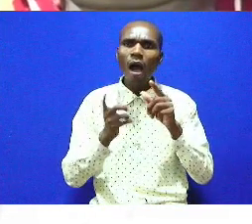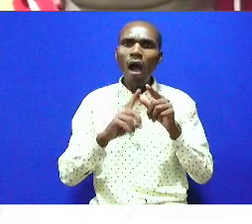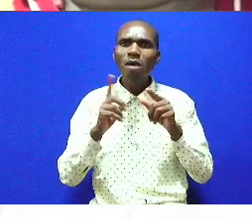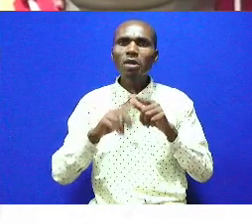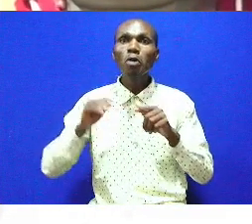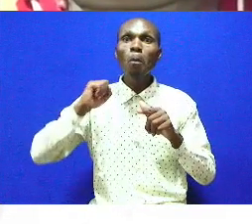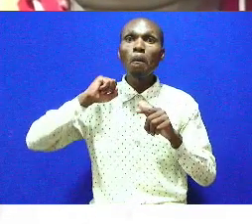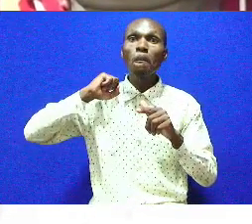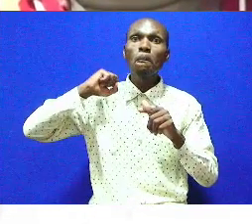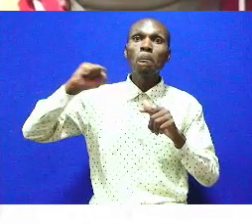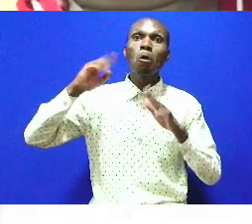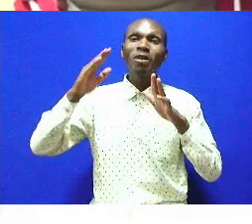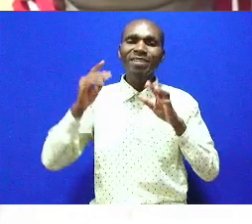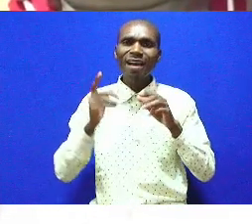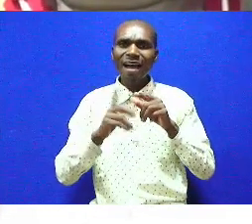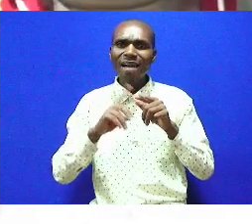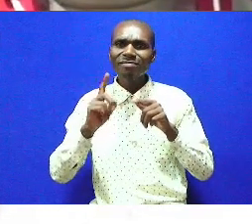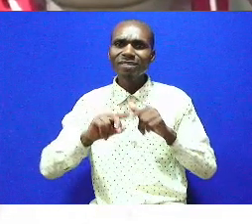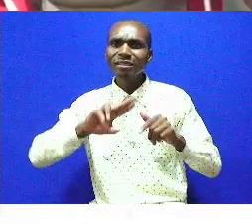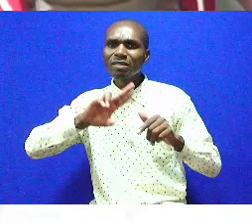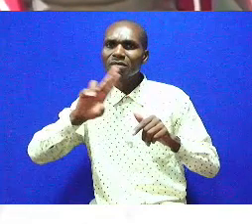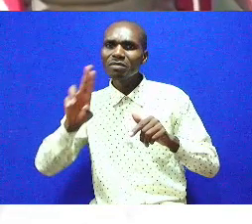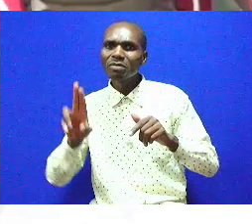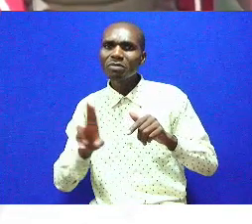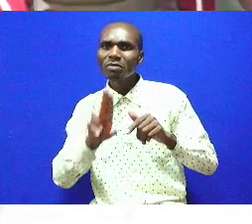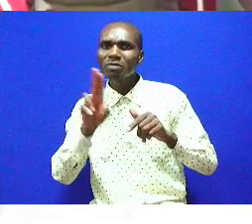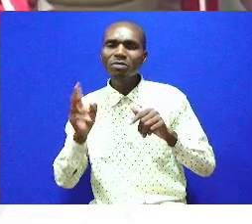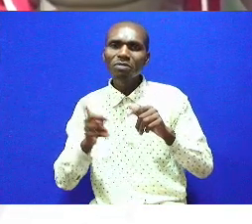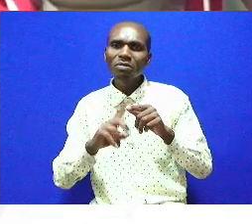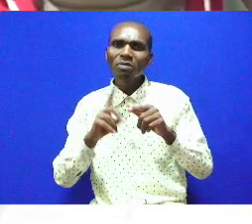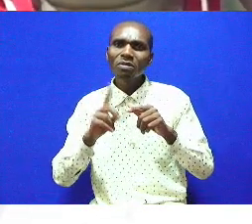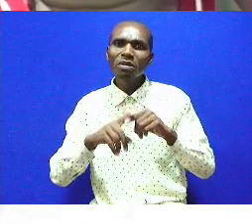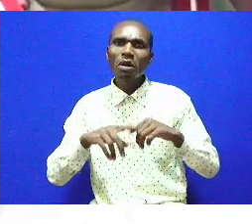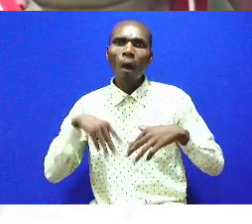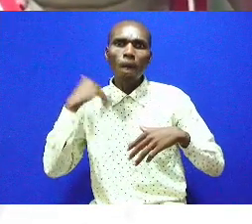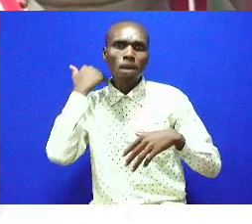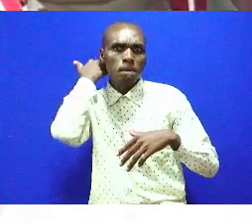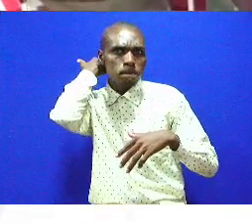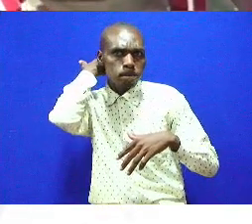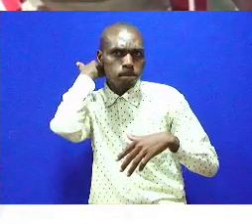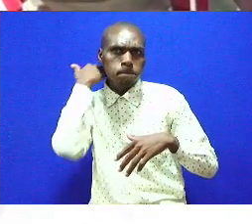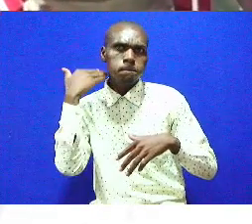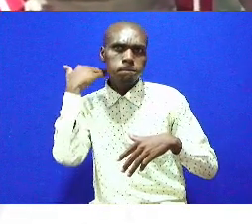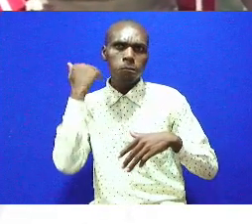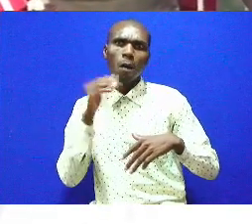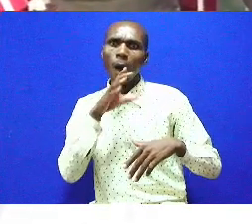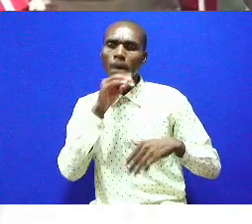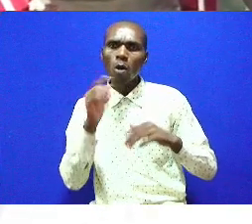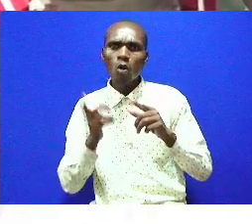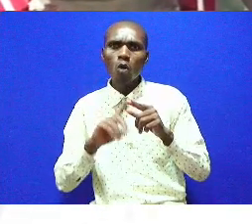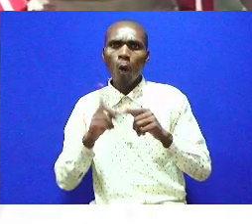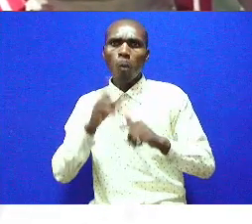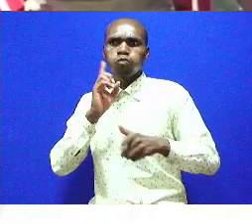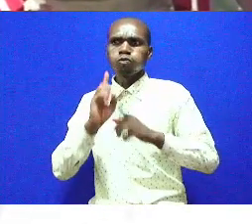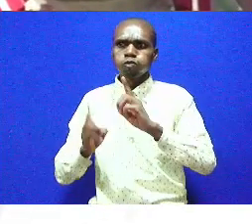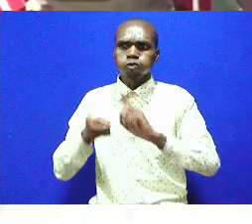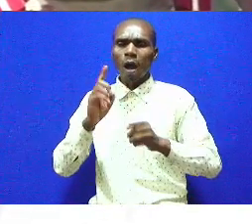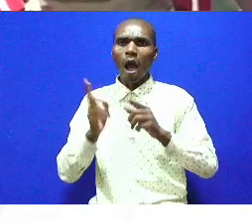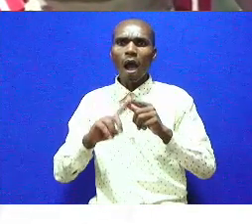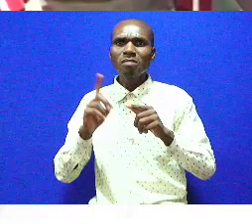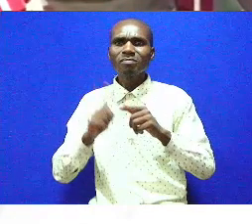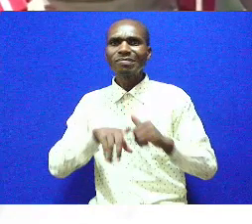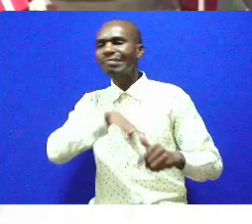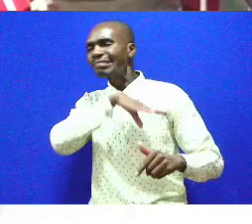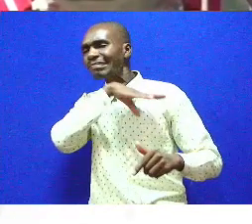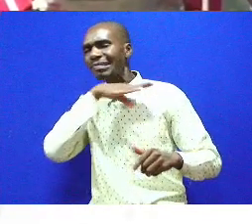kisiasa ambao wanatumia kwa Kiingereza tunasema goons, vijana magaidi wahuni kuwakimbiza na kuwafanya maisha